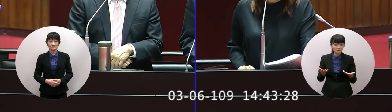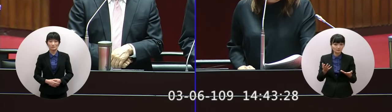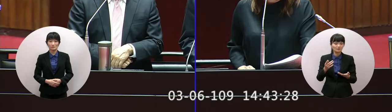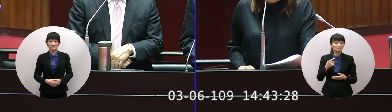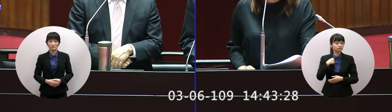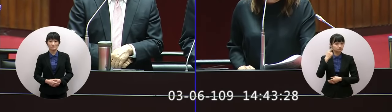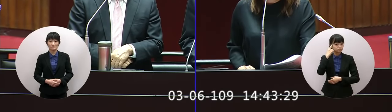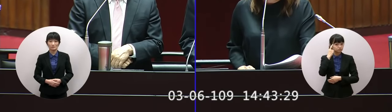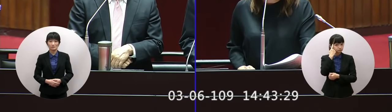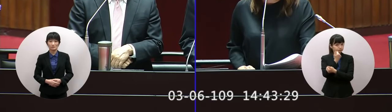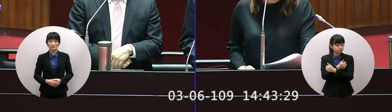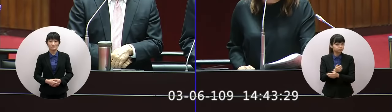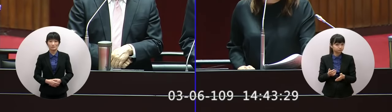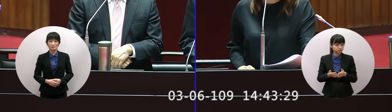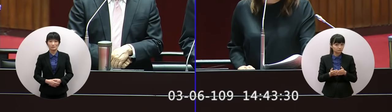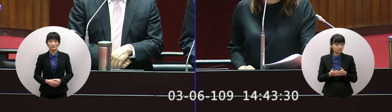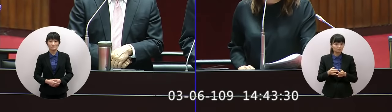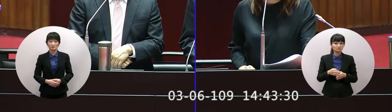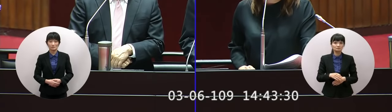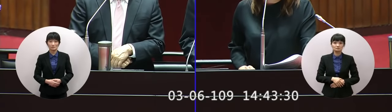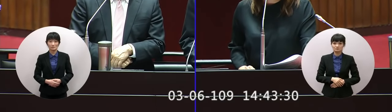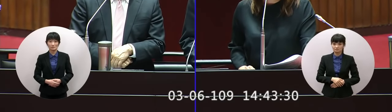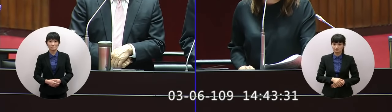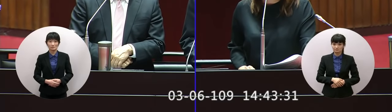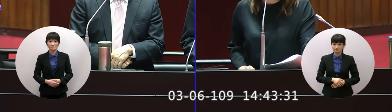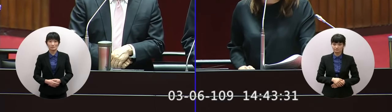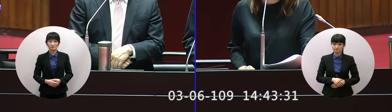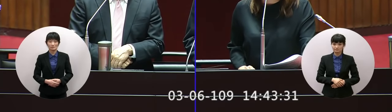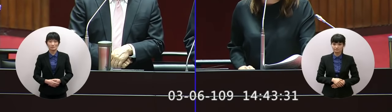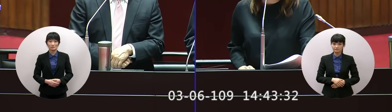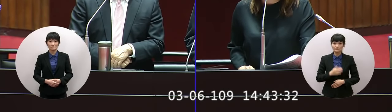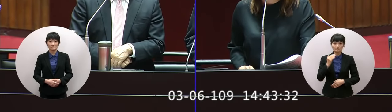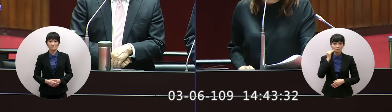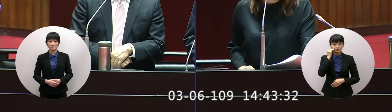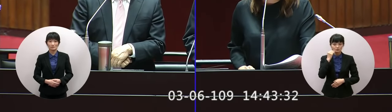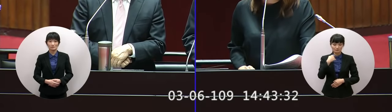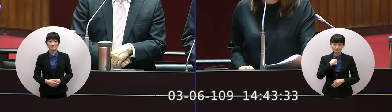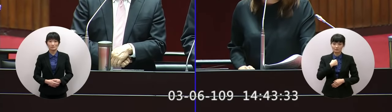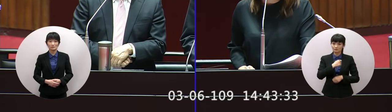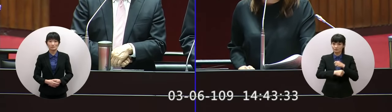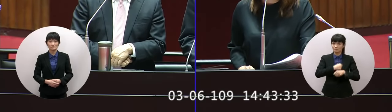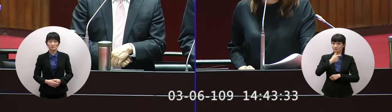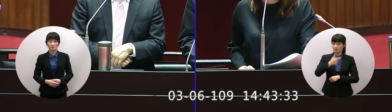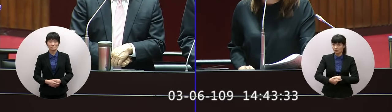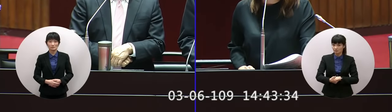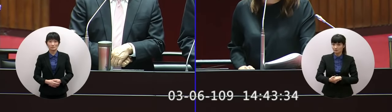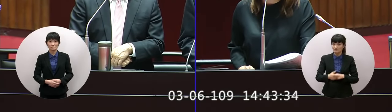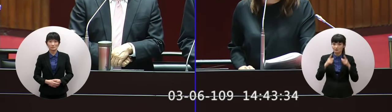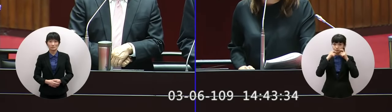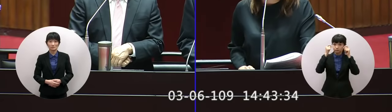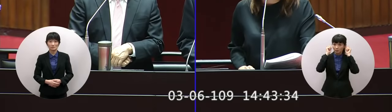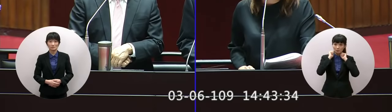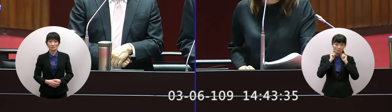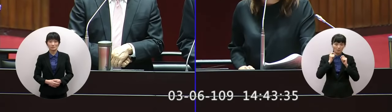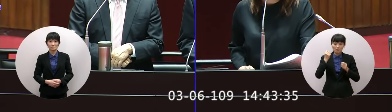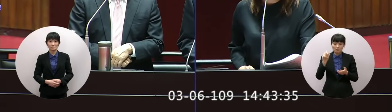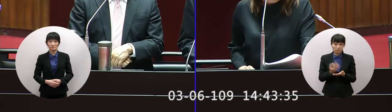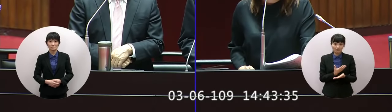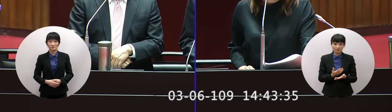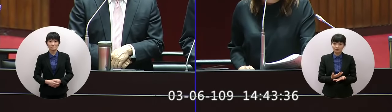量，因为这些都不可以受制于人的。今天如果我们慢一点，我们现在口罩会缺得非常严